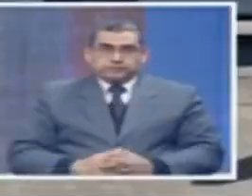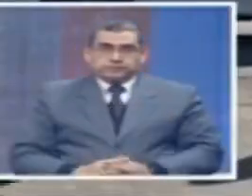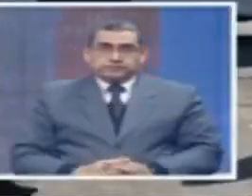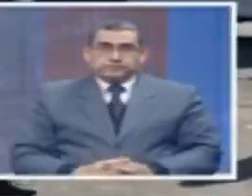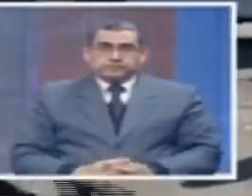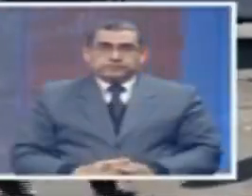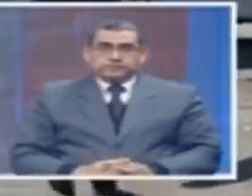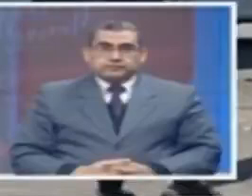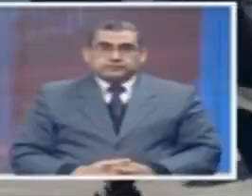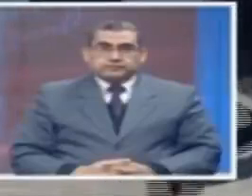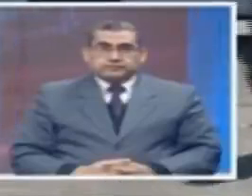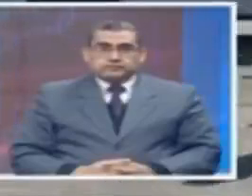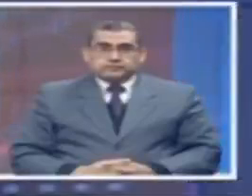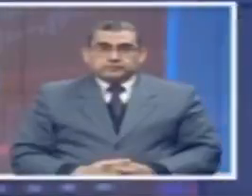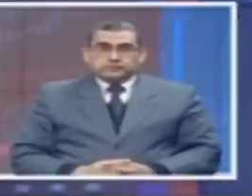الآن.